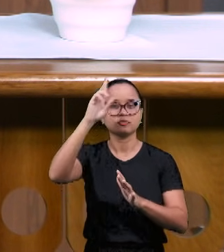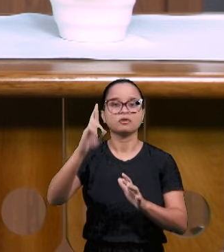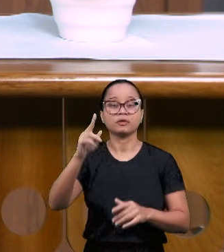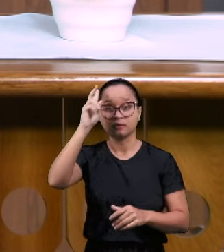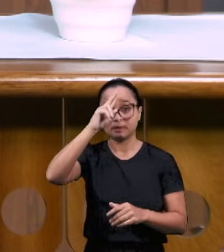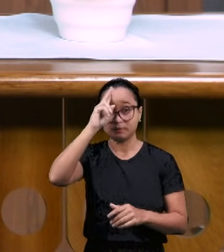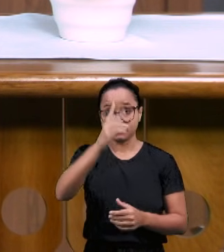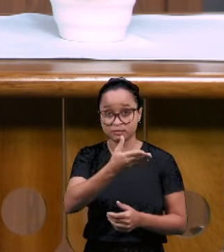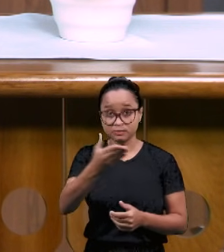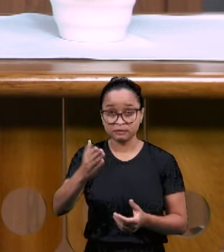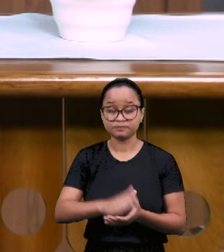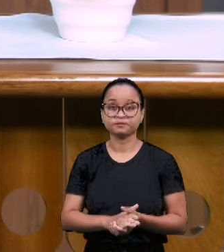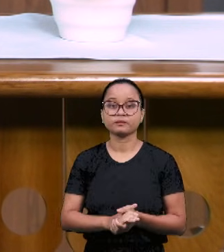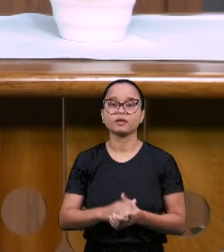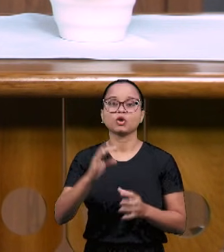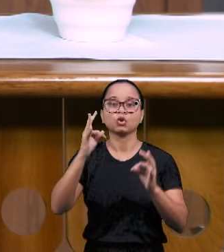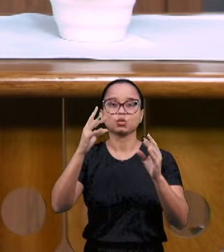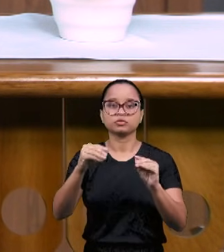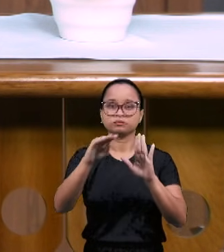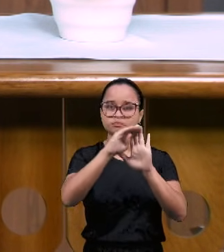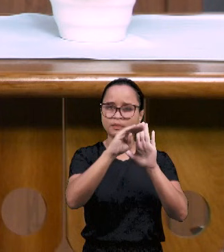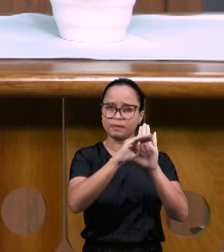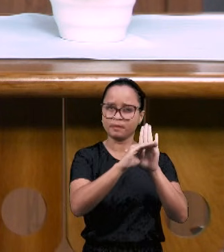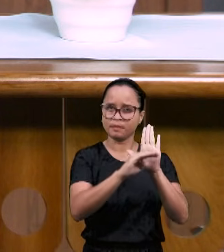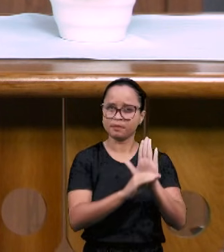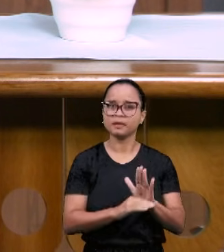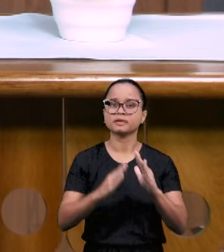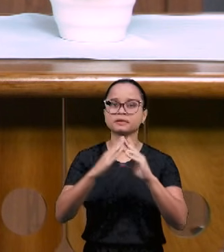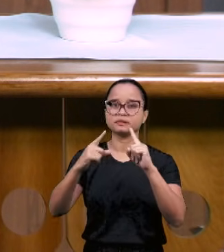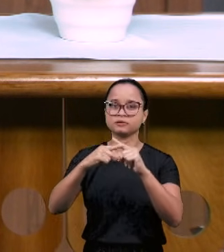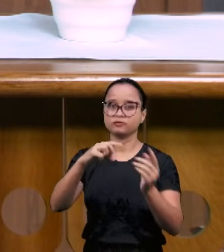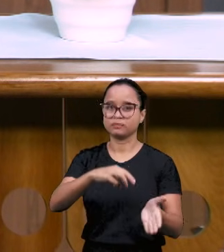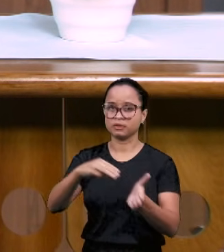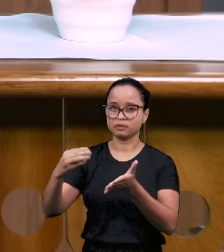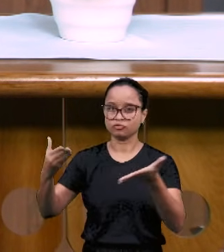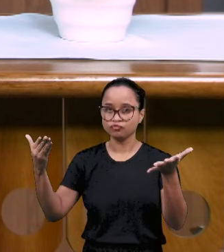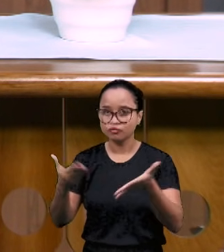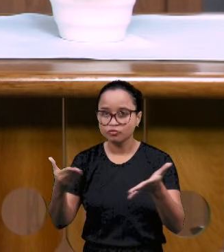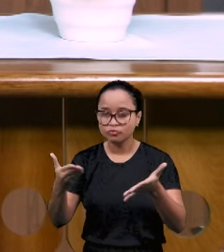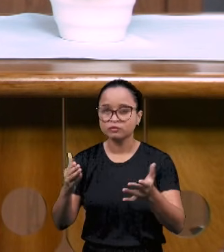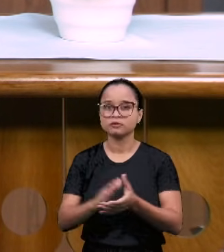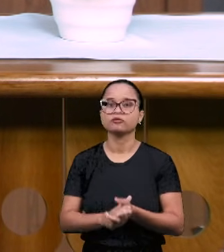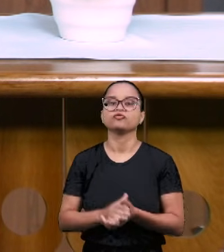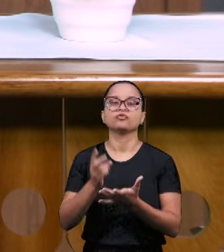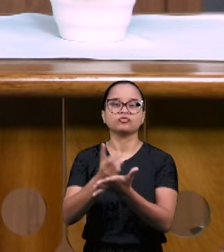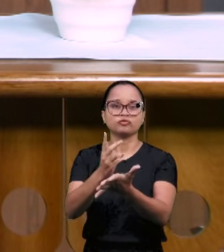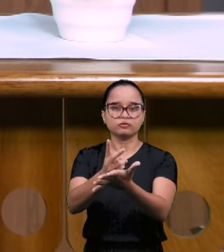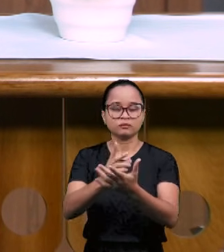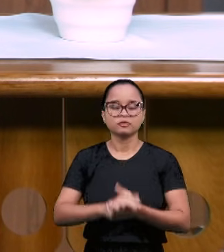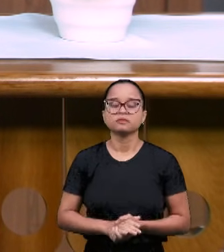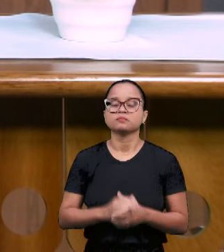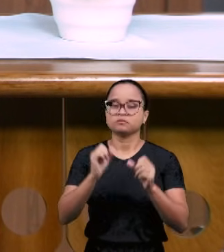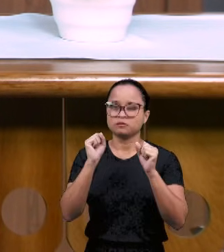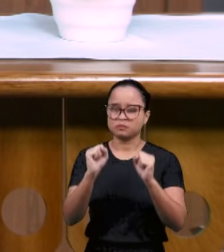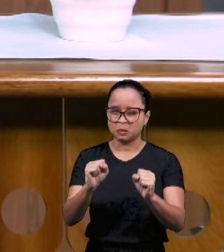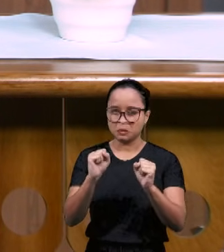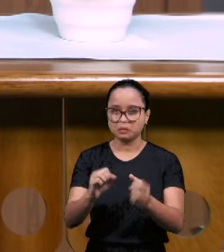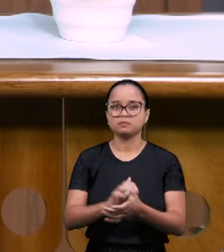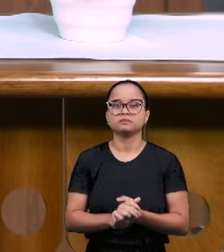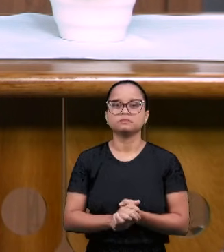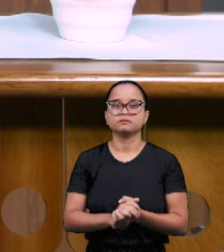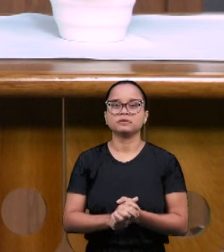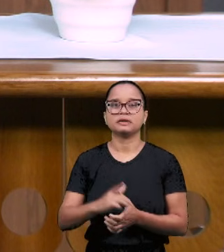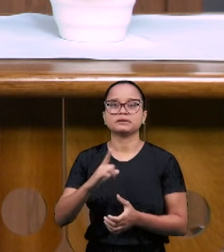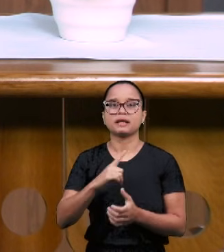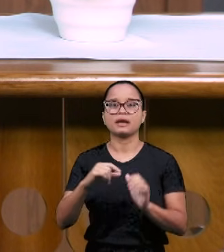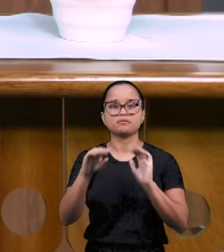rappeler que toute la programmation de l'Église chrétienne Maranatha ce jour est complètement maintenue. Vous pouvez avoir accès